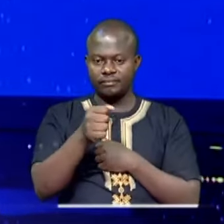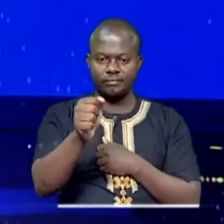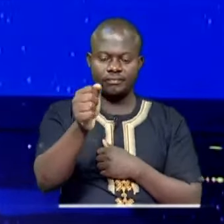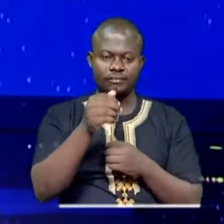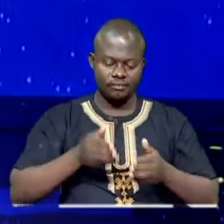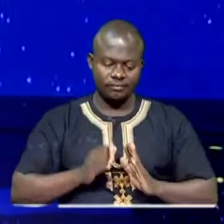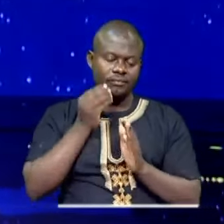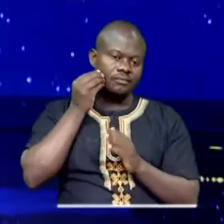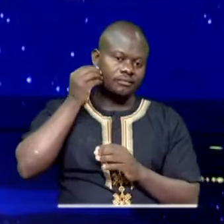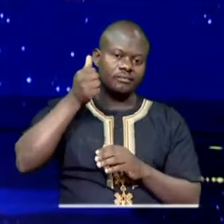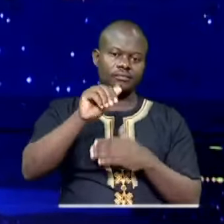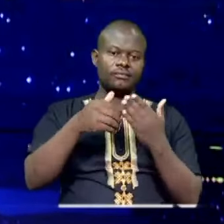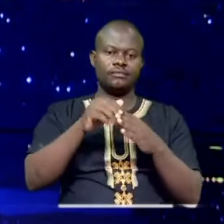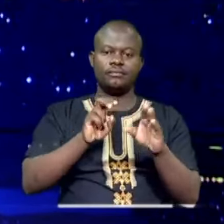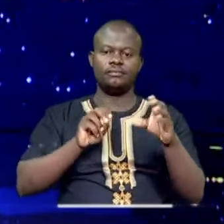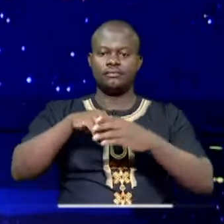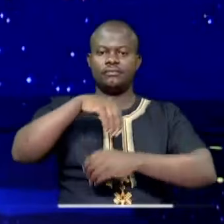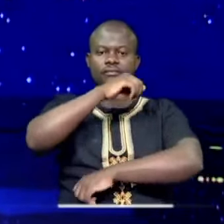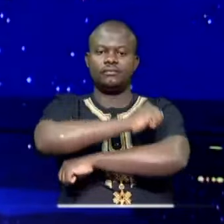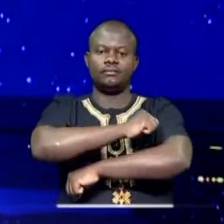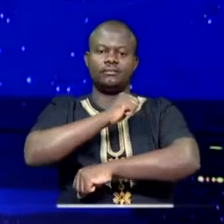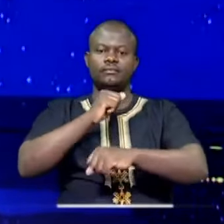ababyariye iwabo ndetse n'abacikisha amashuri